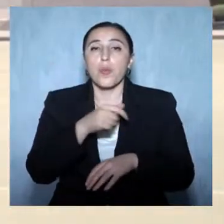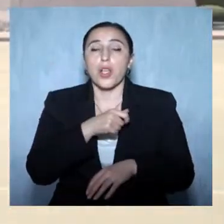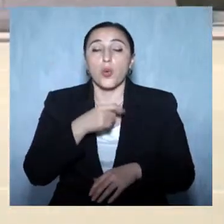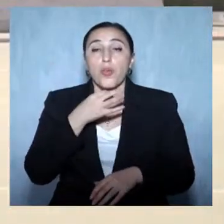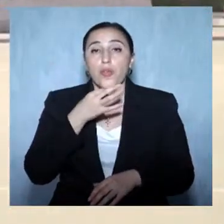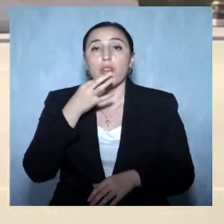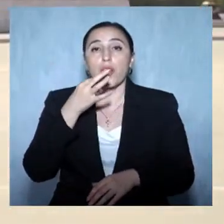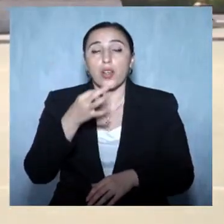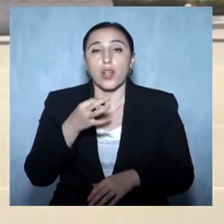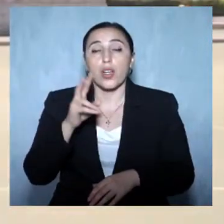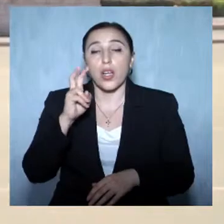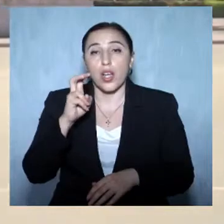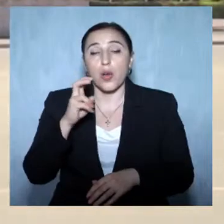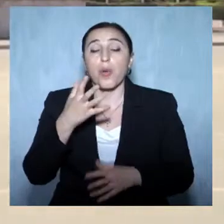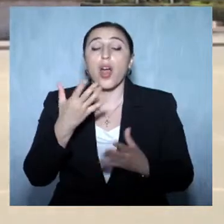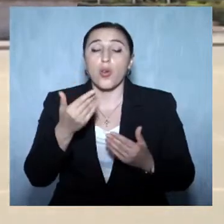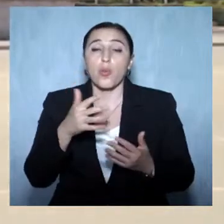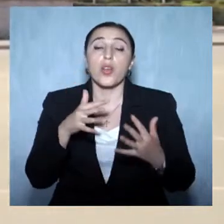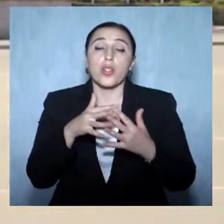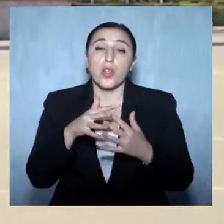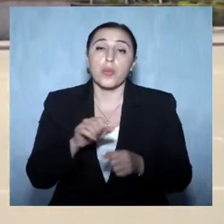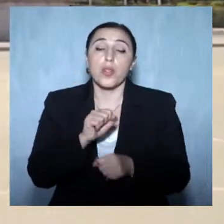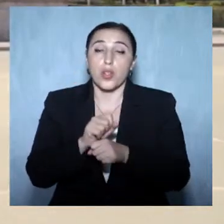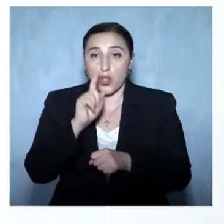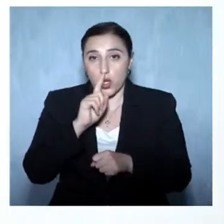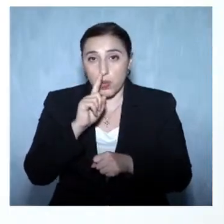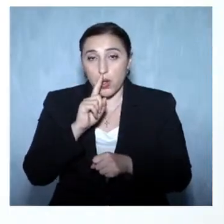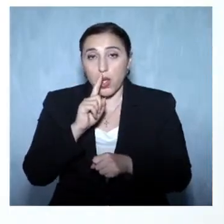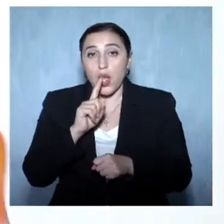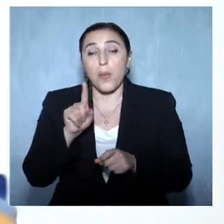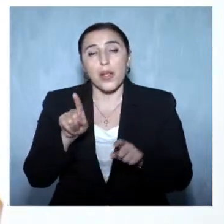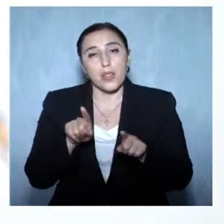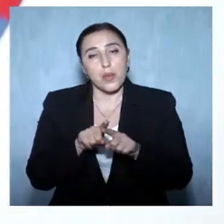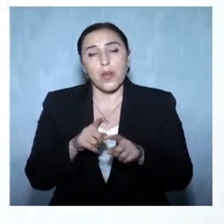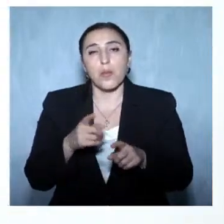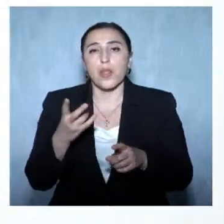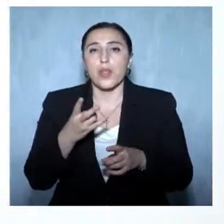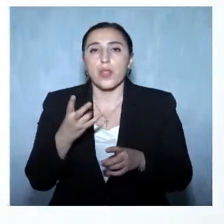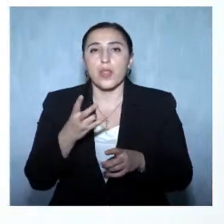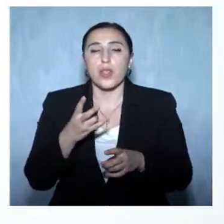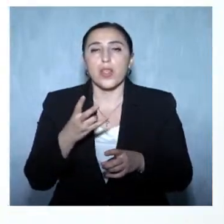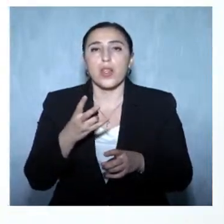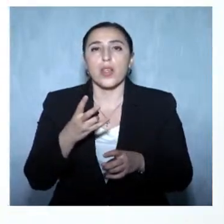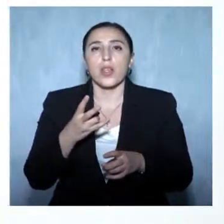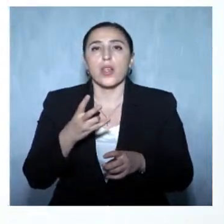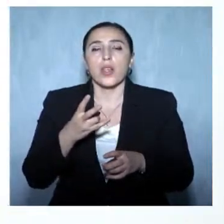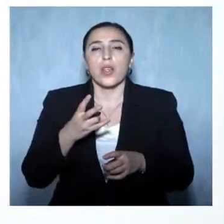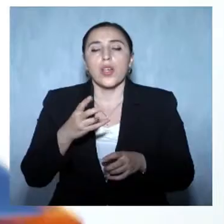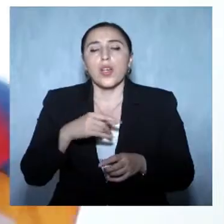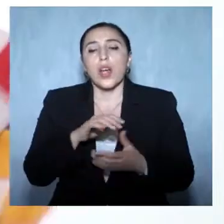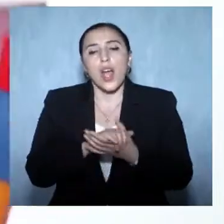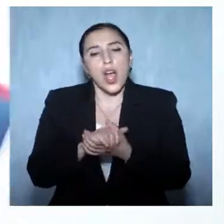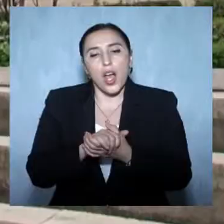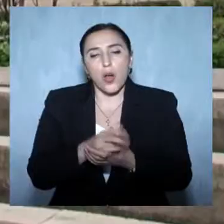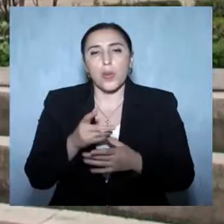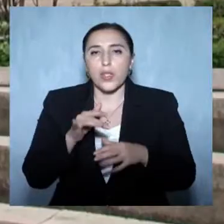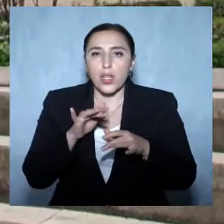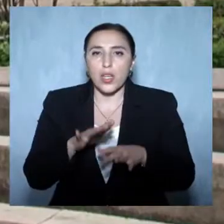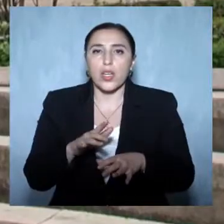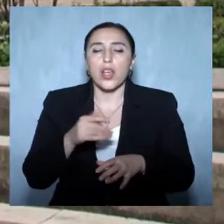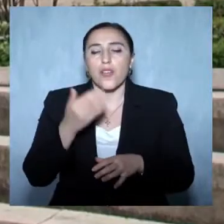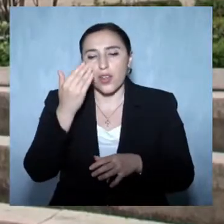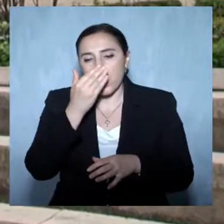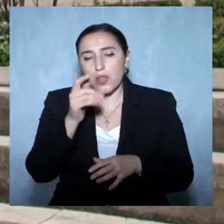չնայաց լերնային Հառաբողում հրադաթար է, այդ ու հանդերց պետք է ավելին անել երաշխաբորելու տեվական խաղությունը և թե թե վացնելու